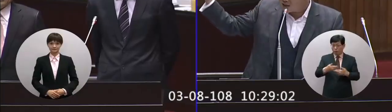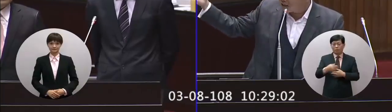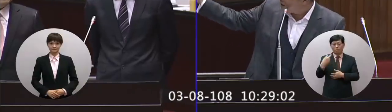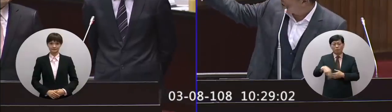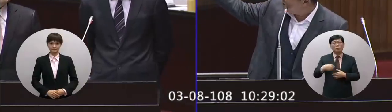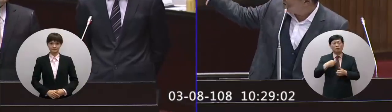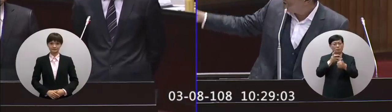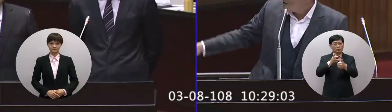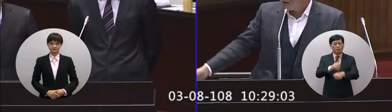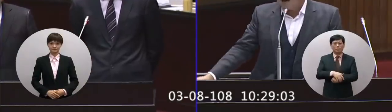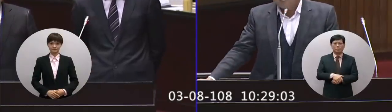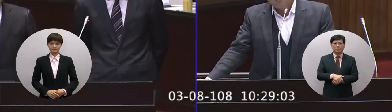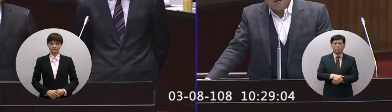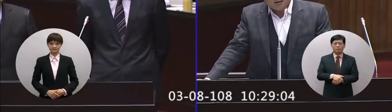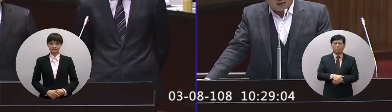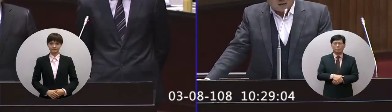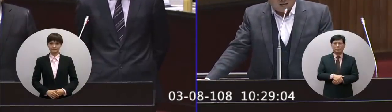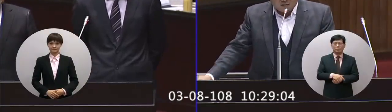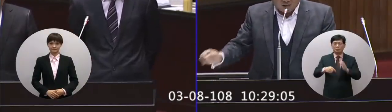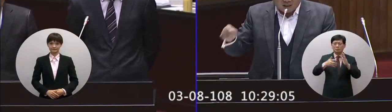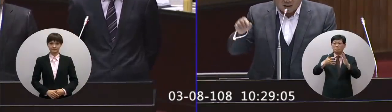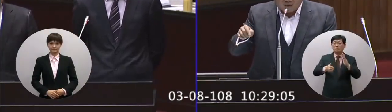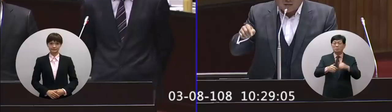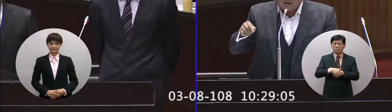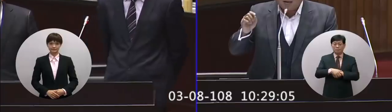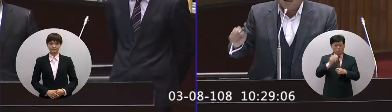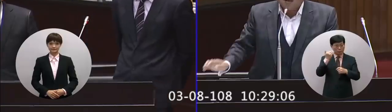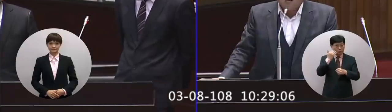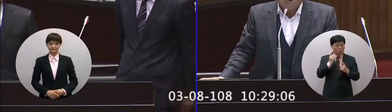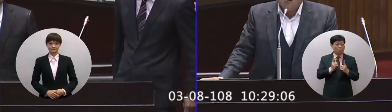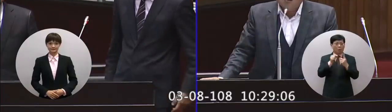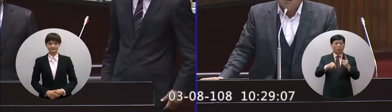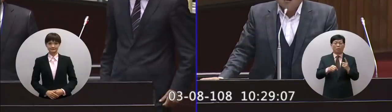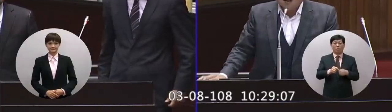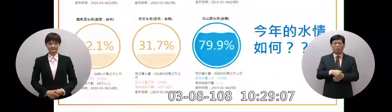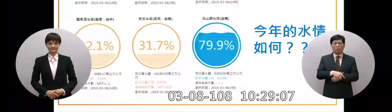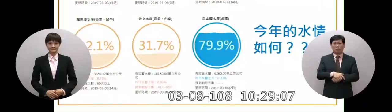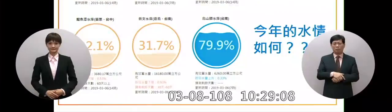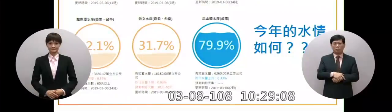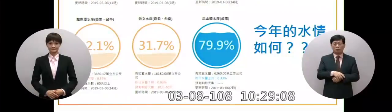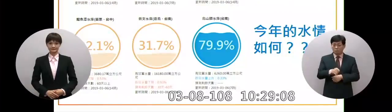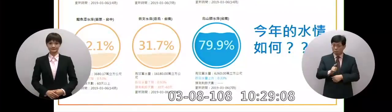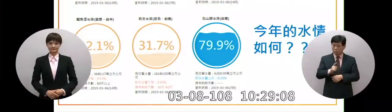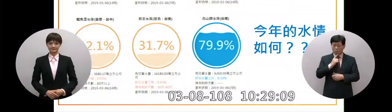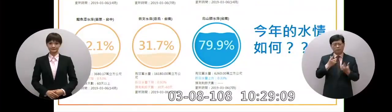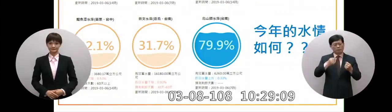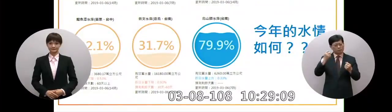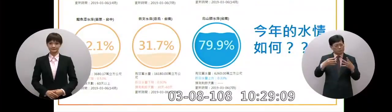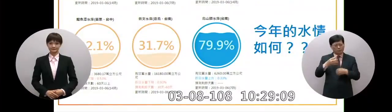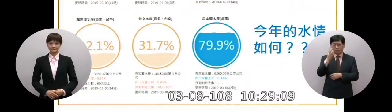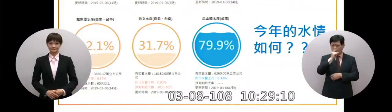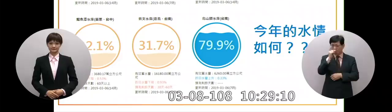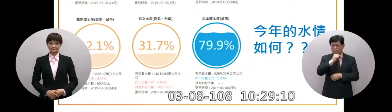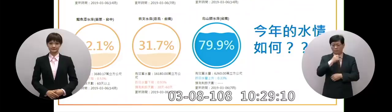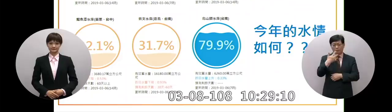所以我再来要跟大家请教，这个院长，每一次到了这个时间哈，这个时间我们就一再的讨论，